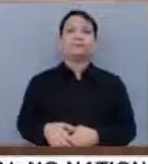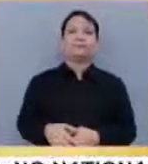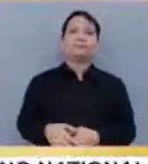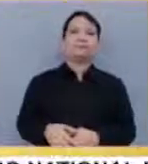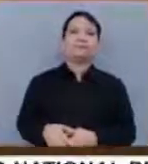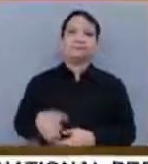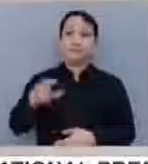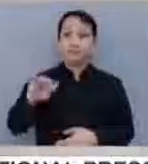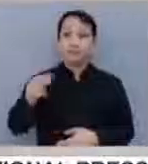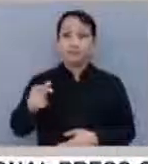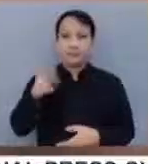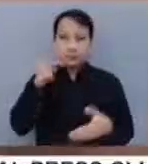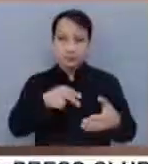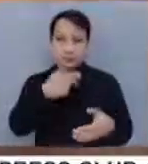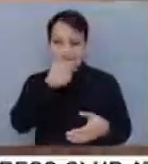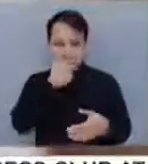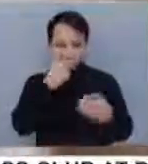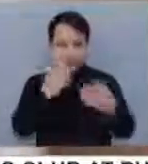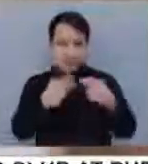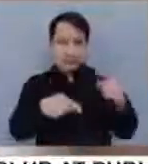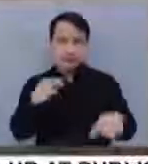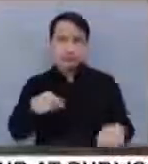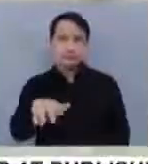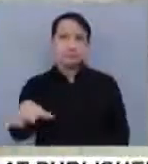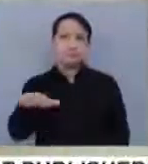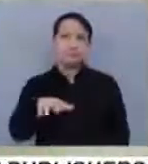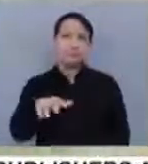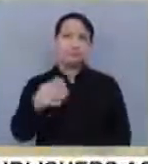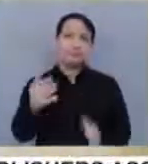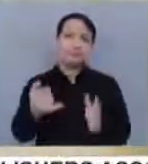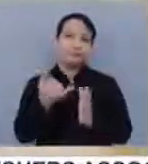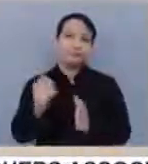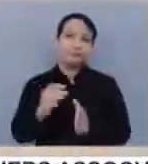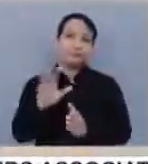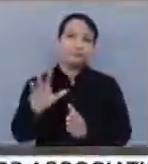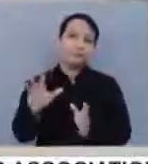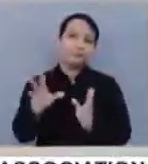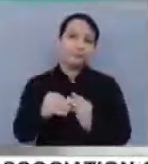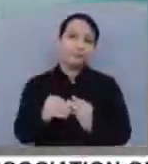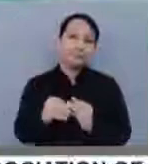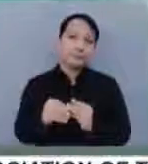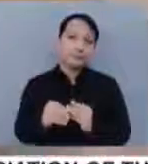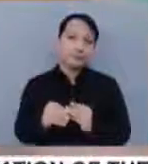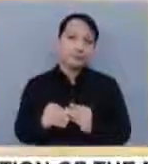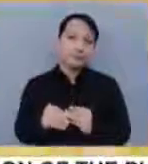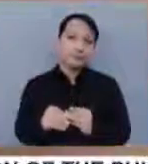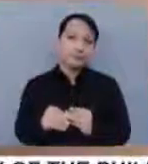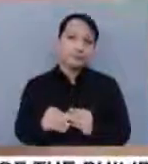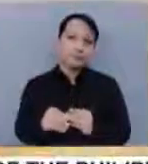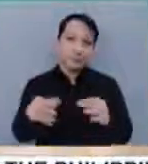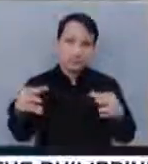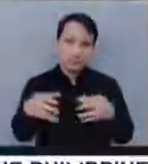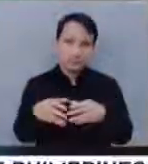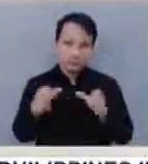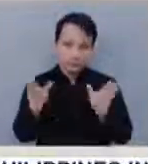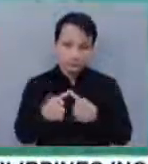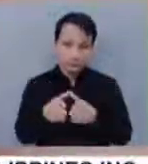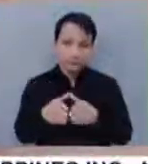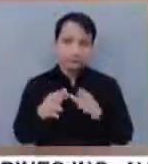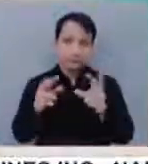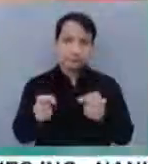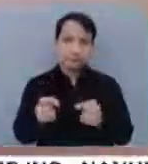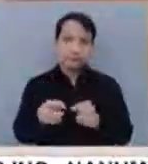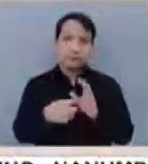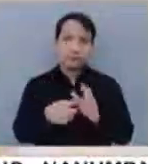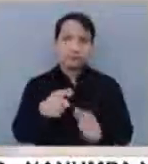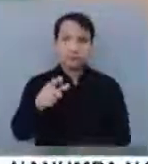ko nakita na parang may iba't iba pang klase ng journaling. Tapos merong maliit, sobrang maliit siya na community, ang tawag nila anime